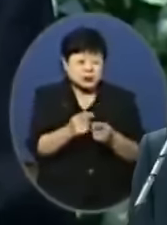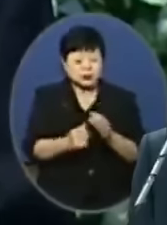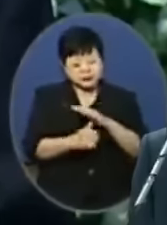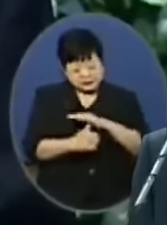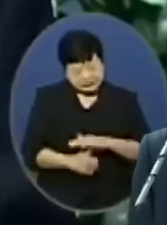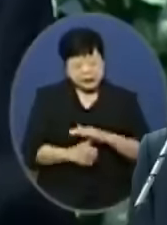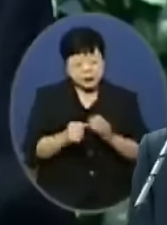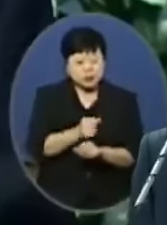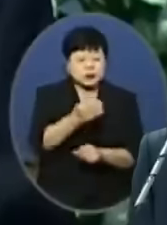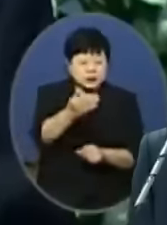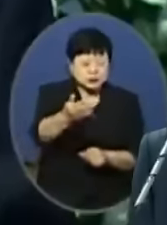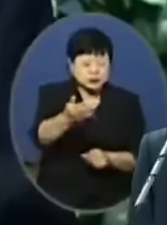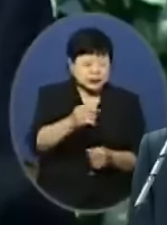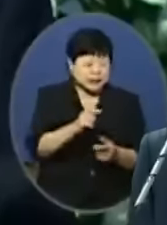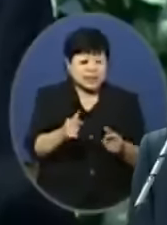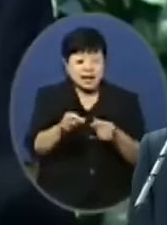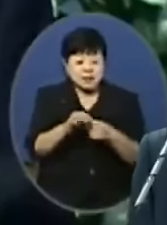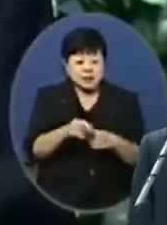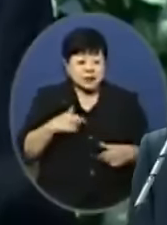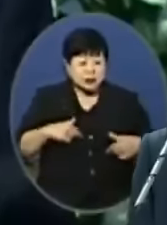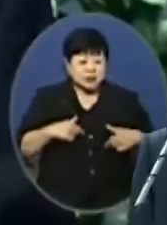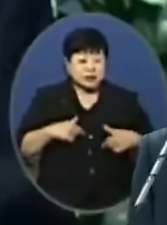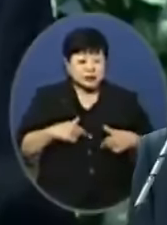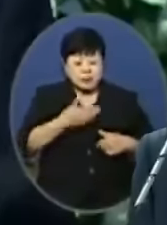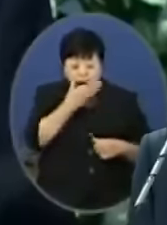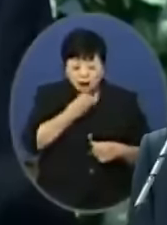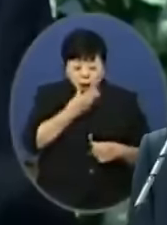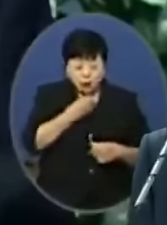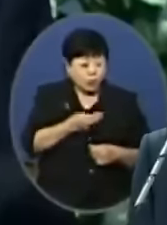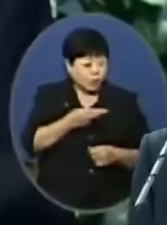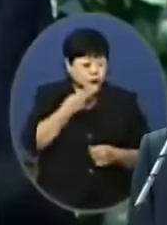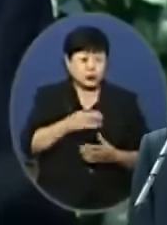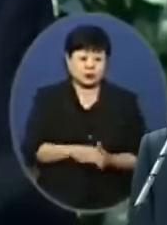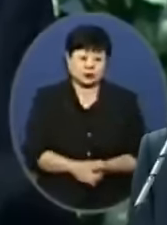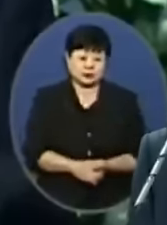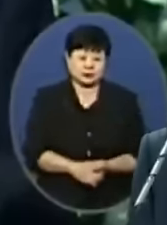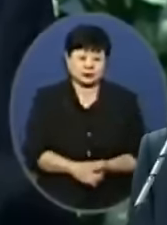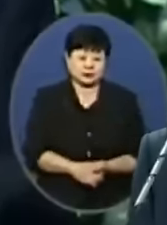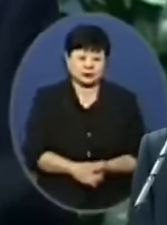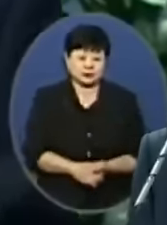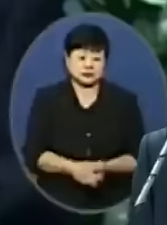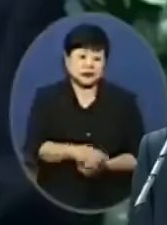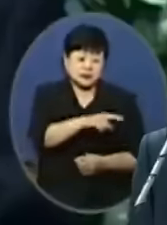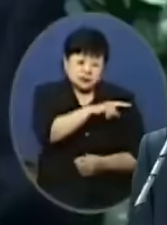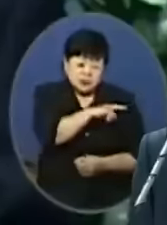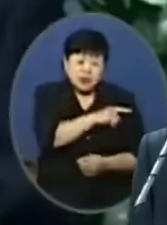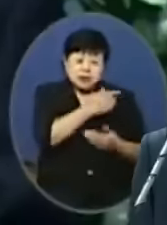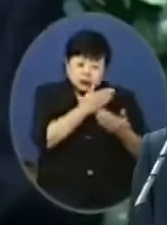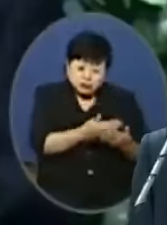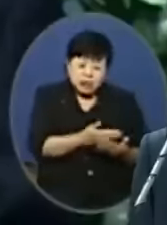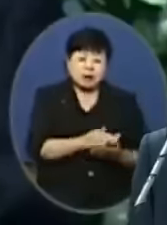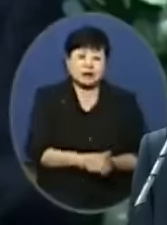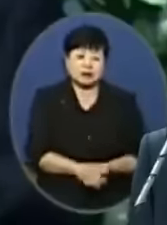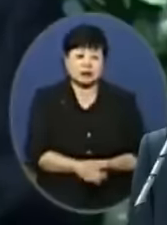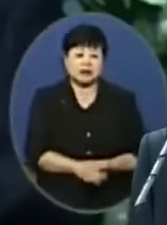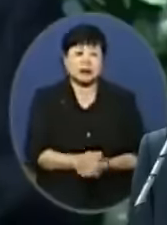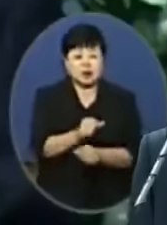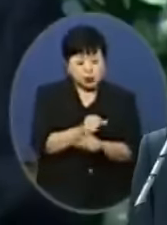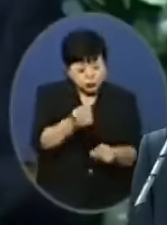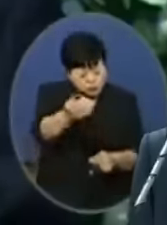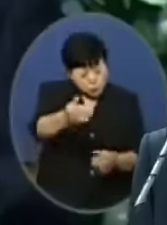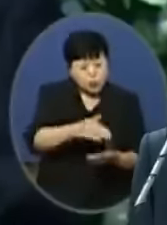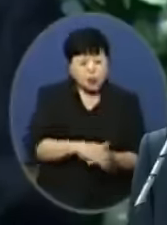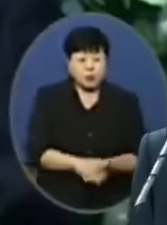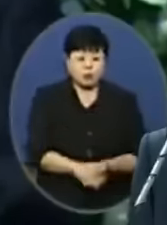참고 용서하지 않으면 기쁘고 행복한 삶을 살아갈 수가 없는 것입니다. 제일 중요한 것이 용서인